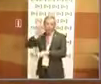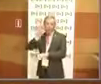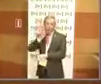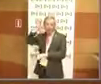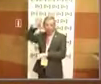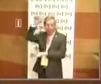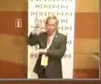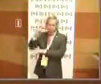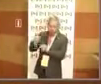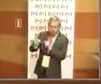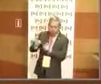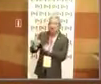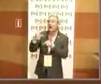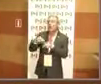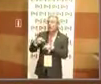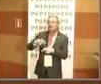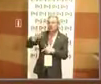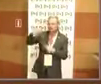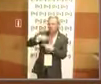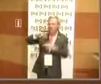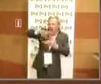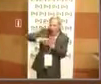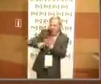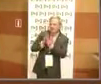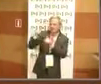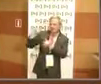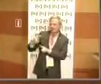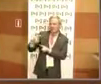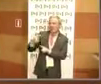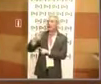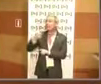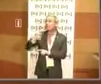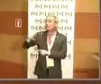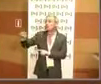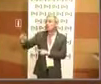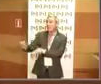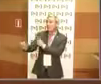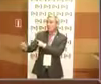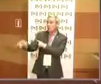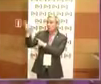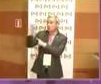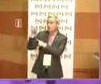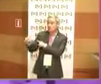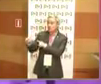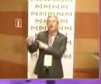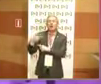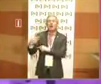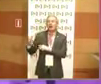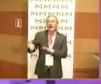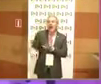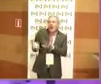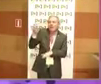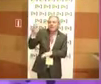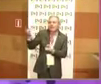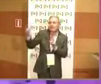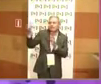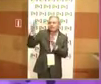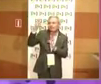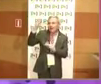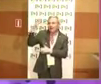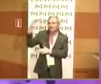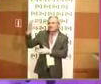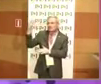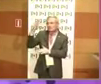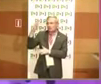sovraniste basate sull'oppressione del più forte. Cresce la percezione dunque che qualcosa non